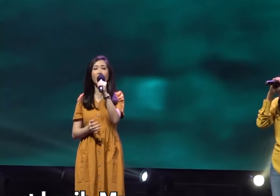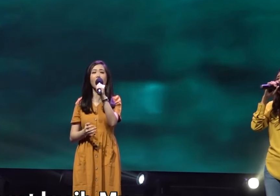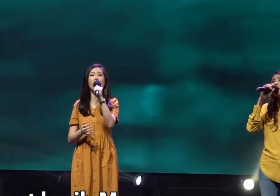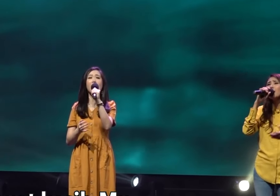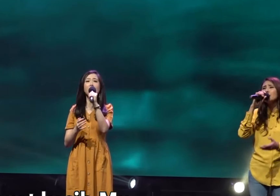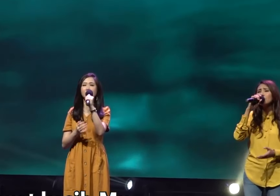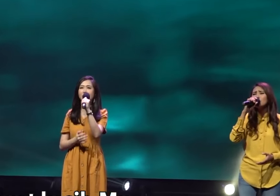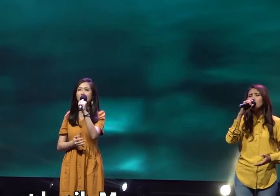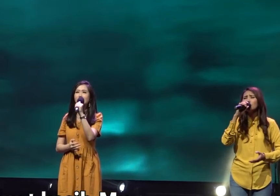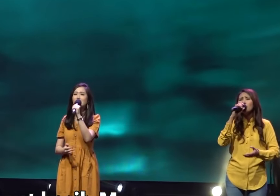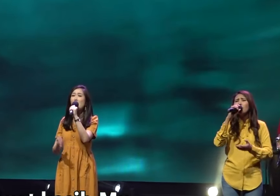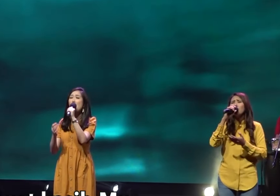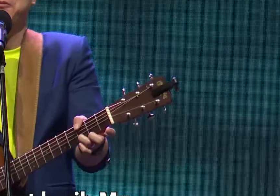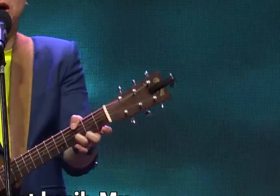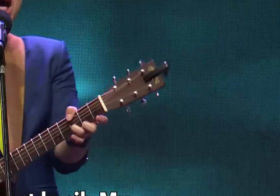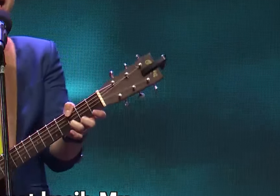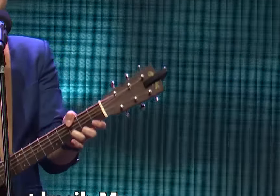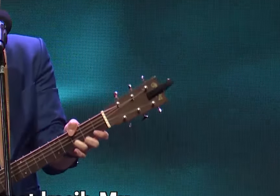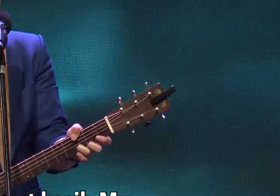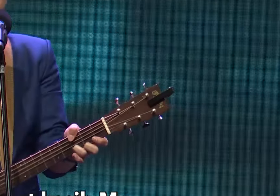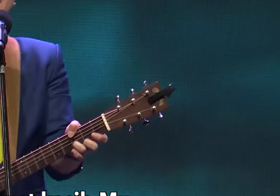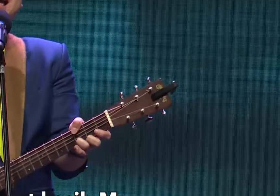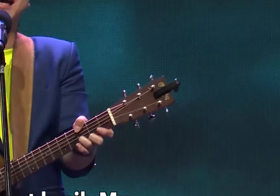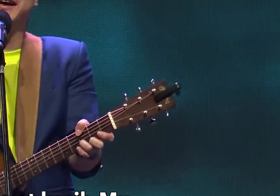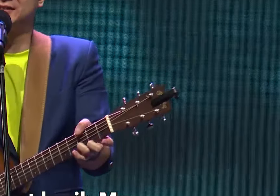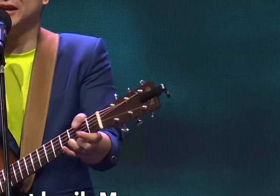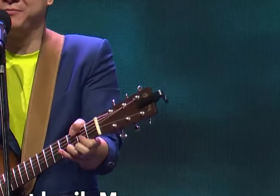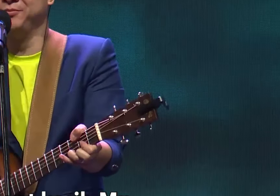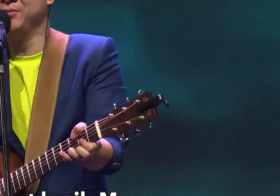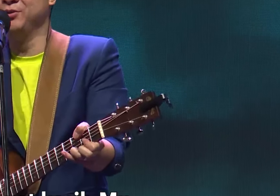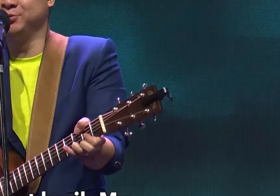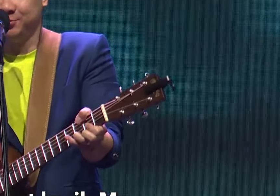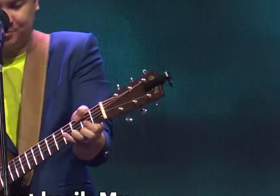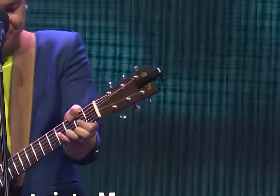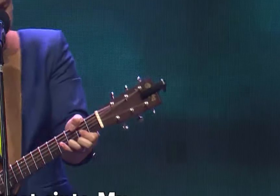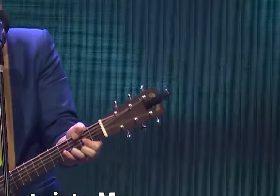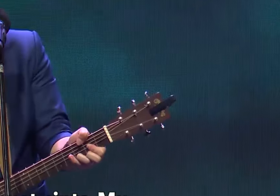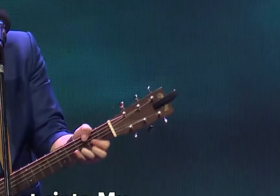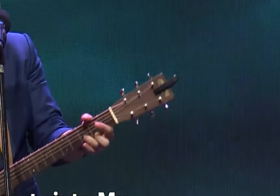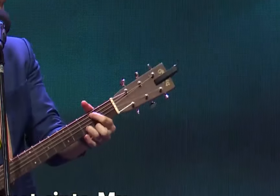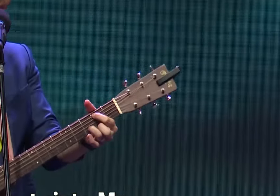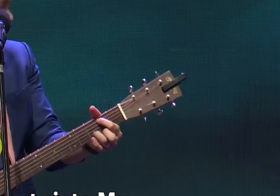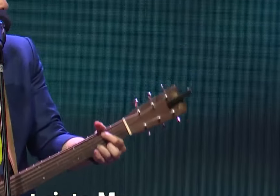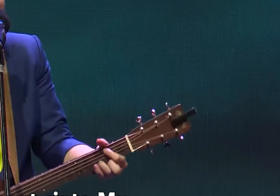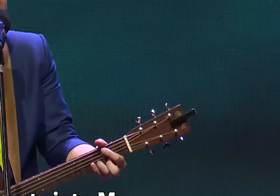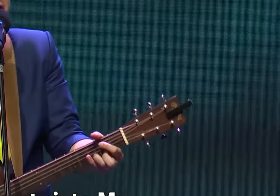Terima kasih buat kasih-Mu.